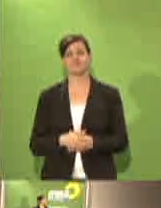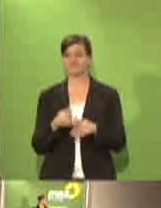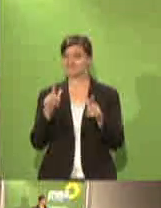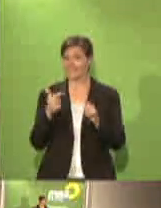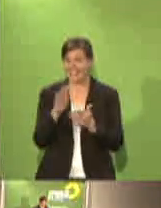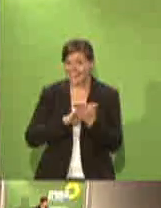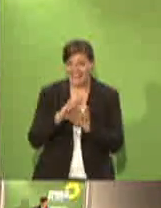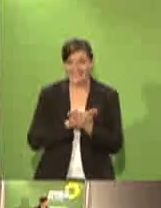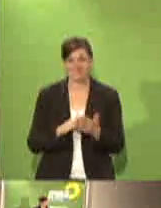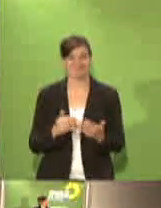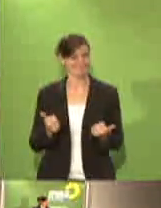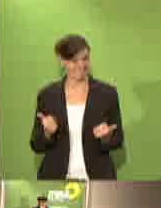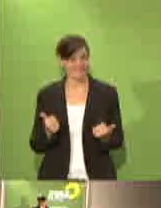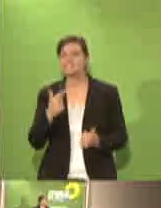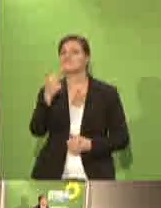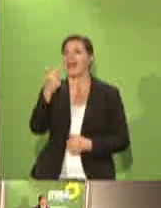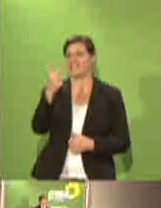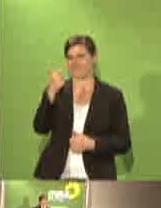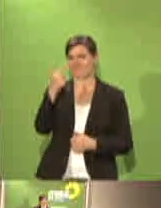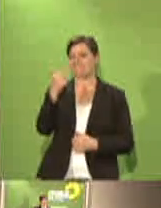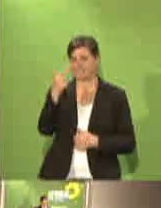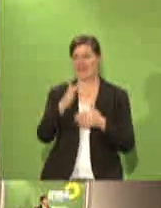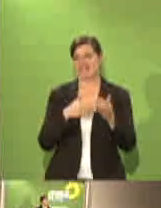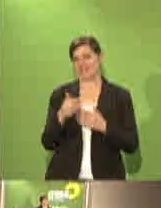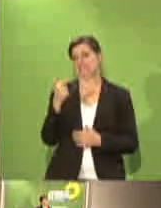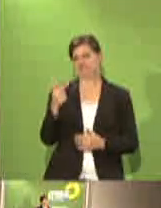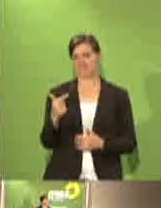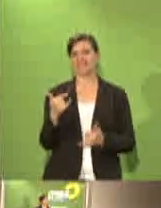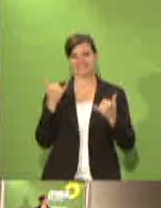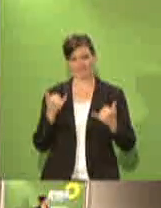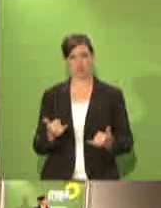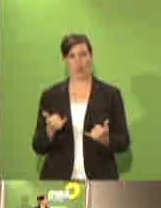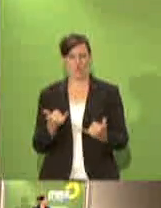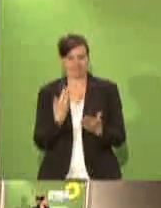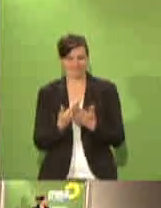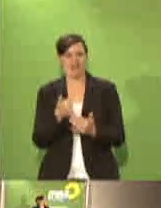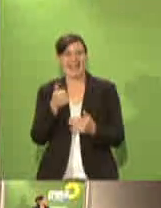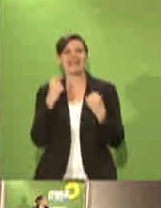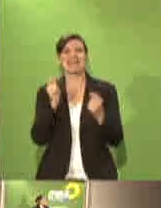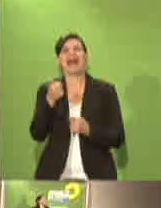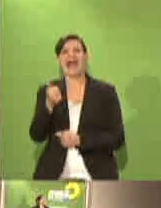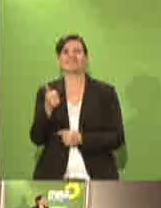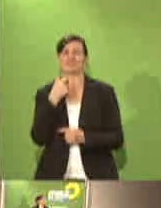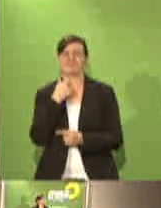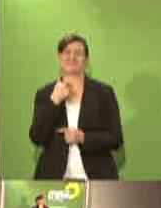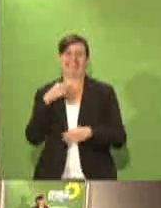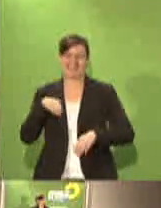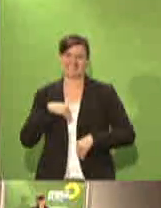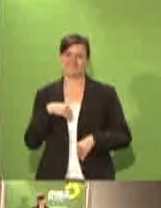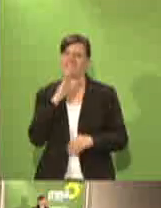Auch niemand? Dann ist 2. Okay, bei 2 Enthaltungen ist der Antrag somit einstimmig angenommen. Vielen Dank.